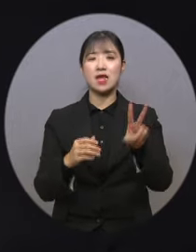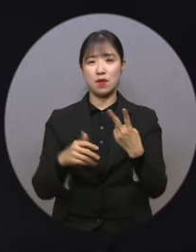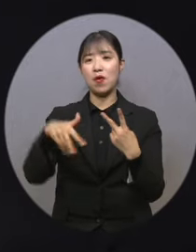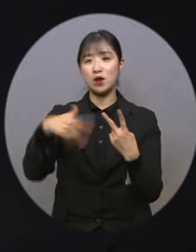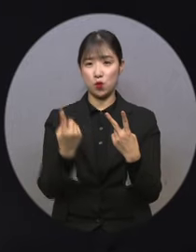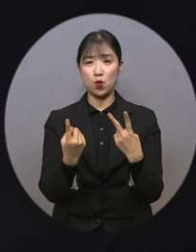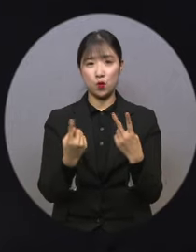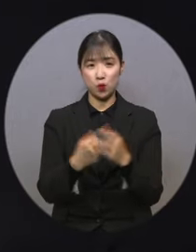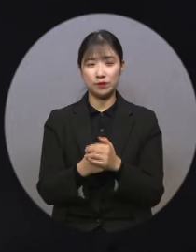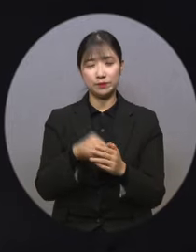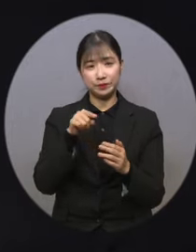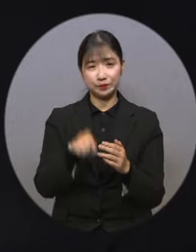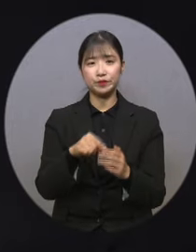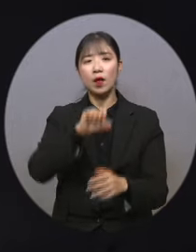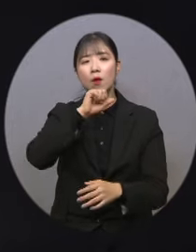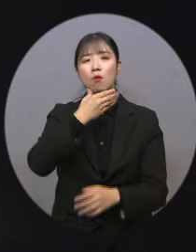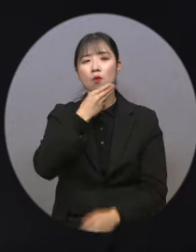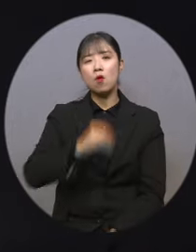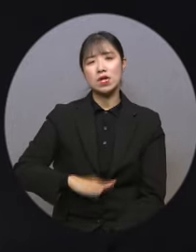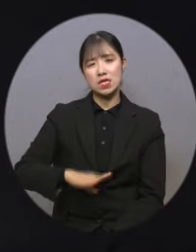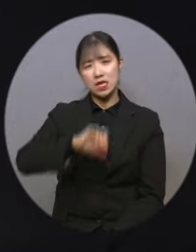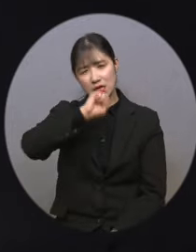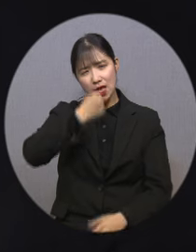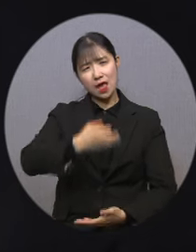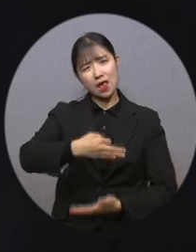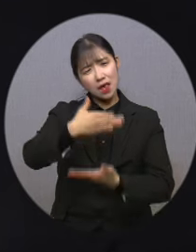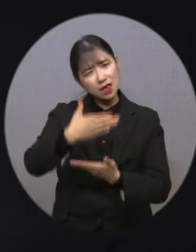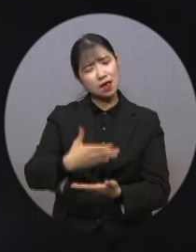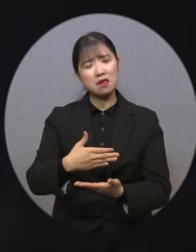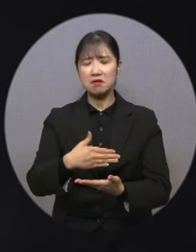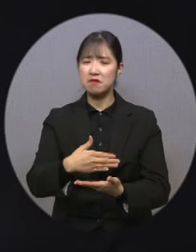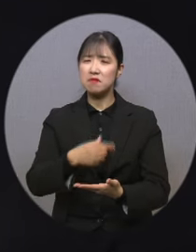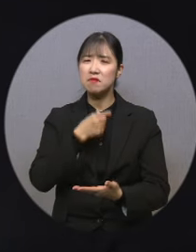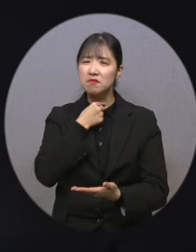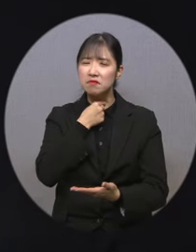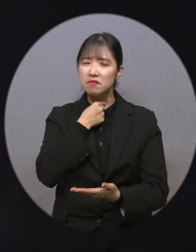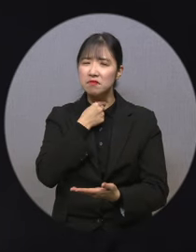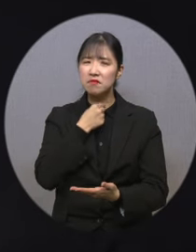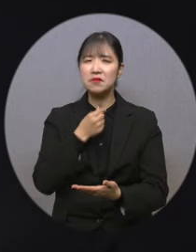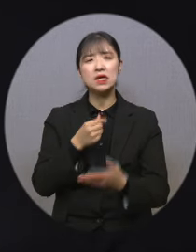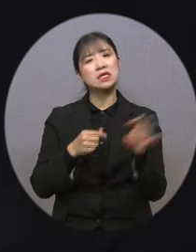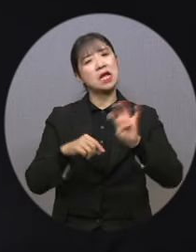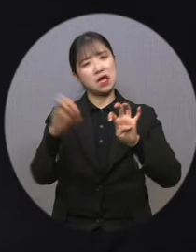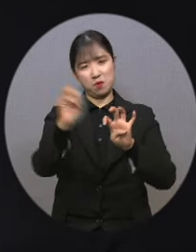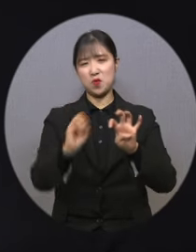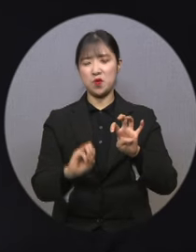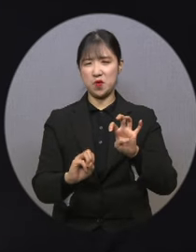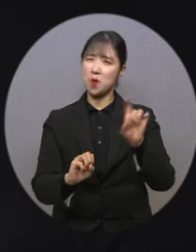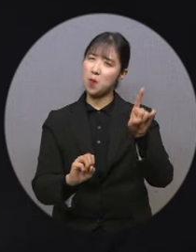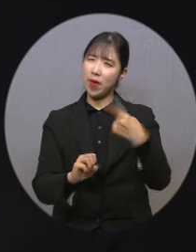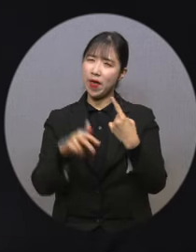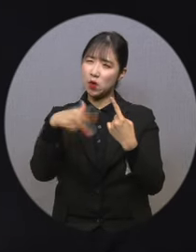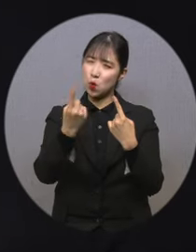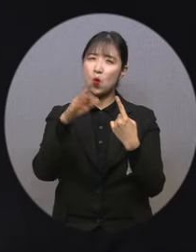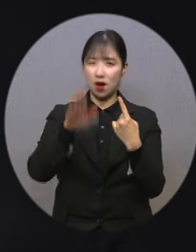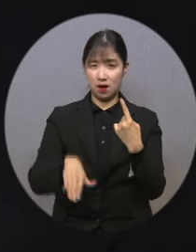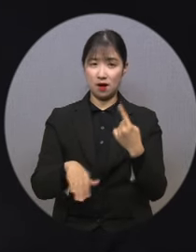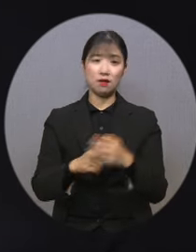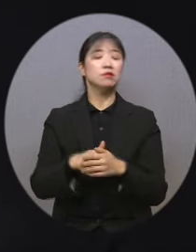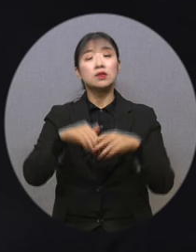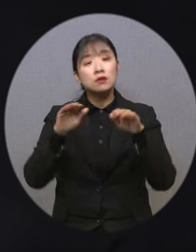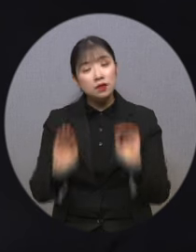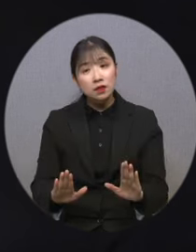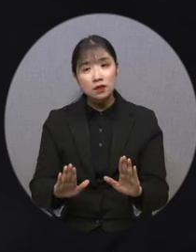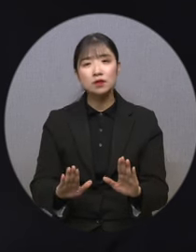e100 쫓는데 복지예산이 1 40 풀어야 돼 있어요 백조 만 됐죠 근데